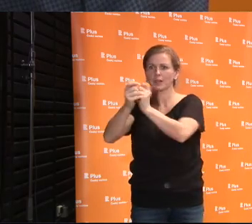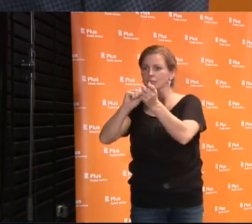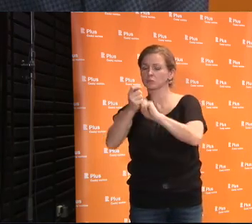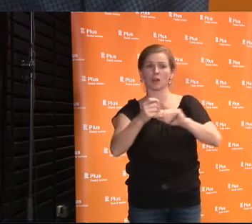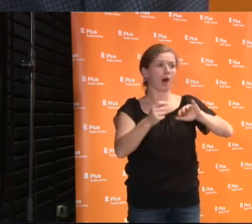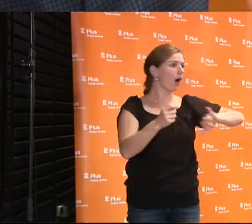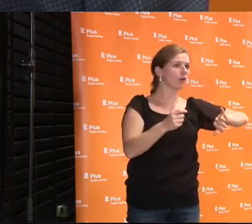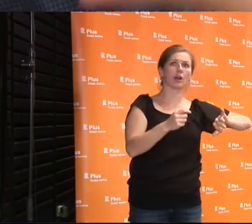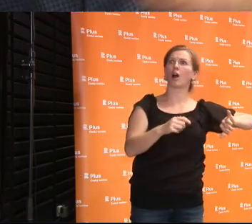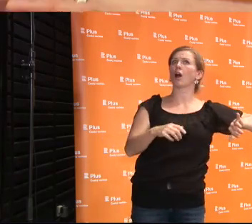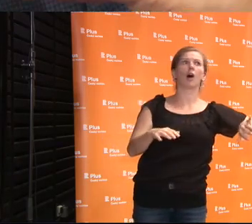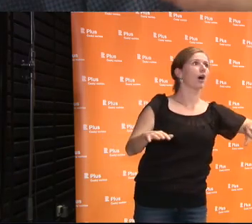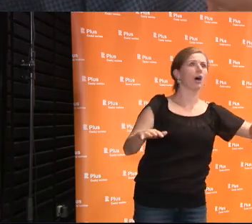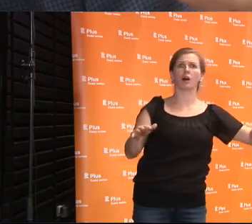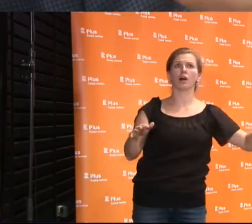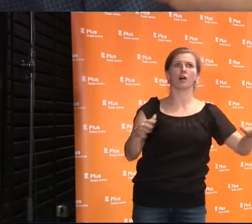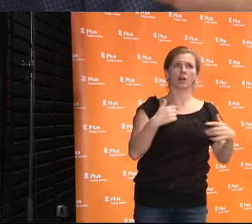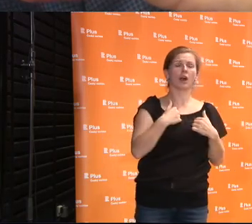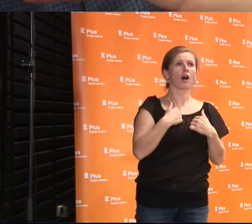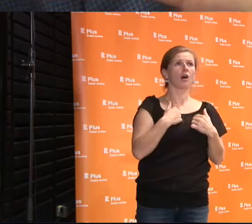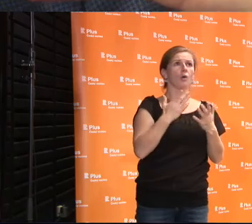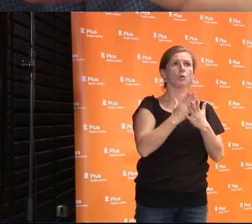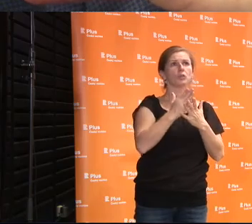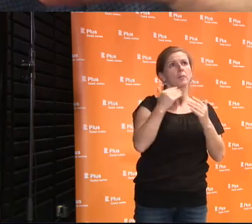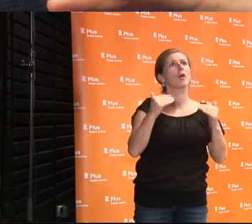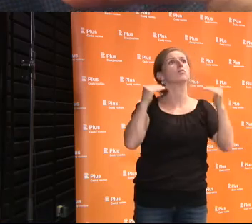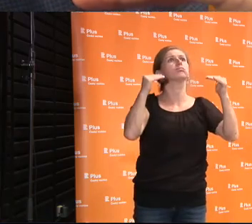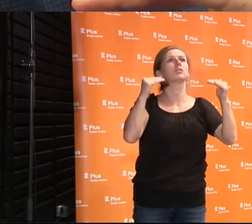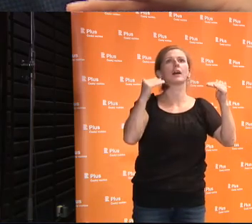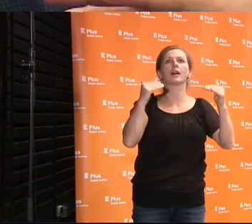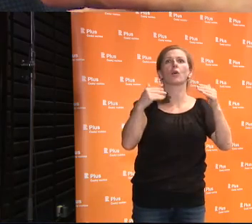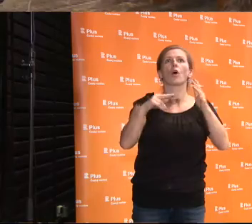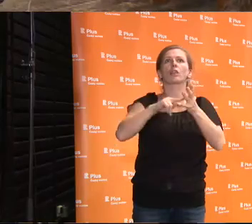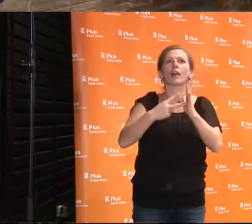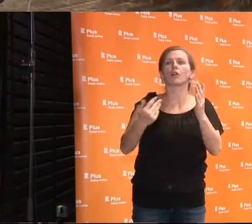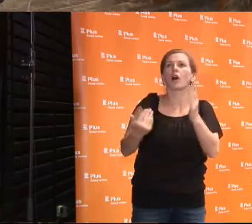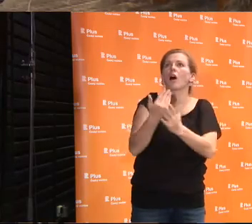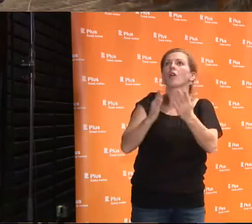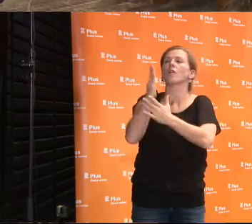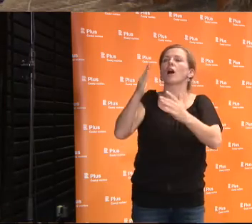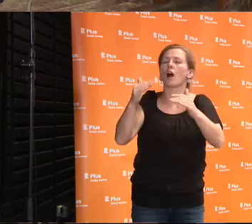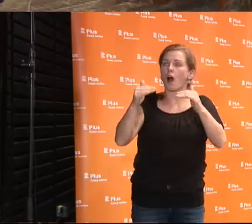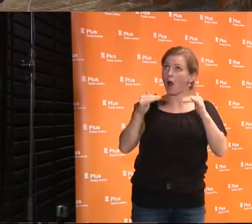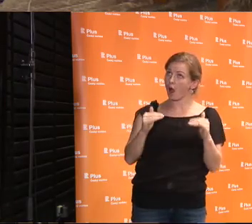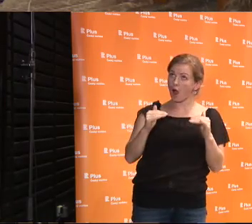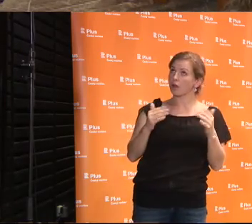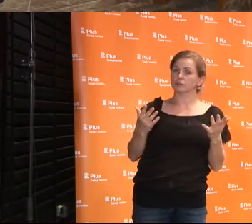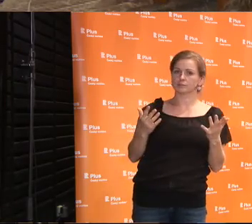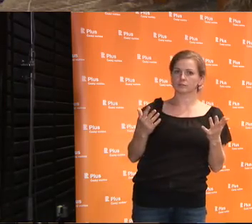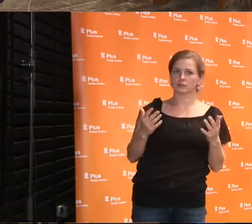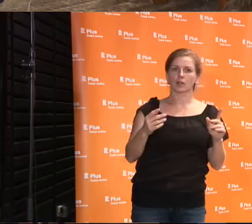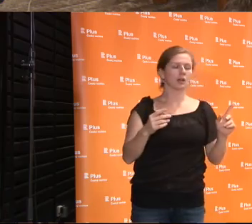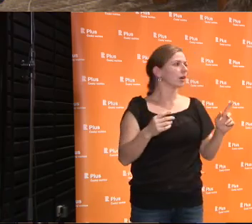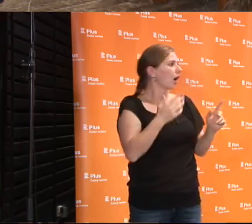být vlastně ztracená, protože přišla o svůj společenský status. No a jak jim pomoci? Jak změnit toto? Když se nezaměříme jenom na děti, ale i na lidi, kteří už jsou